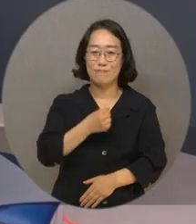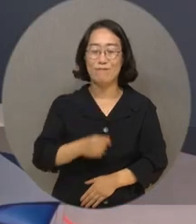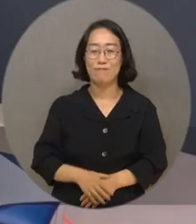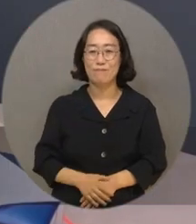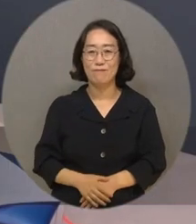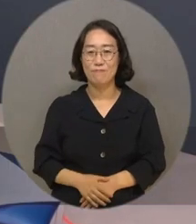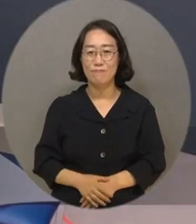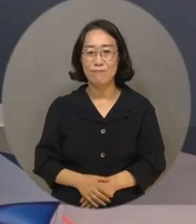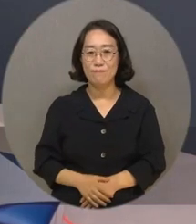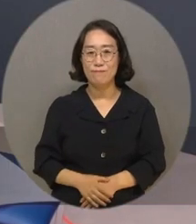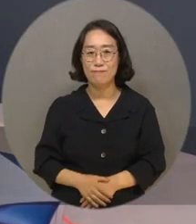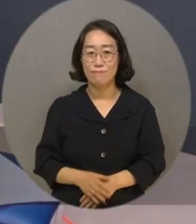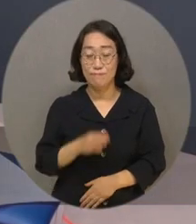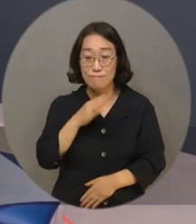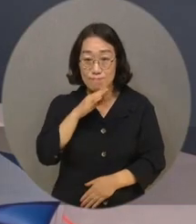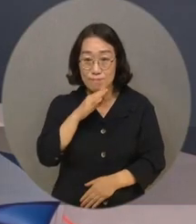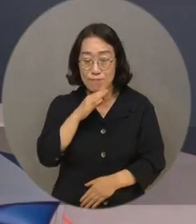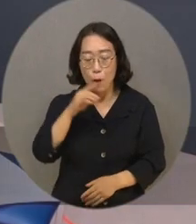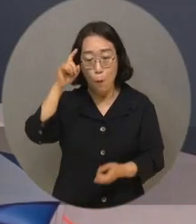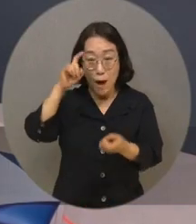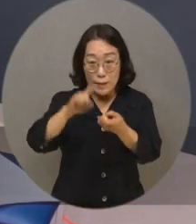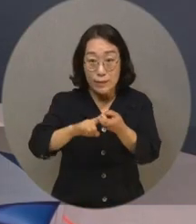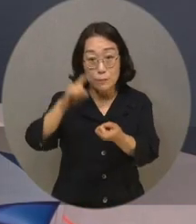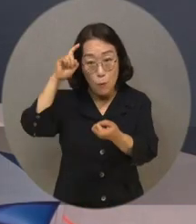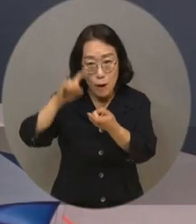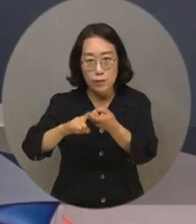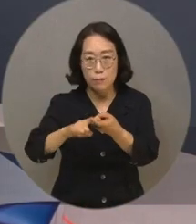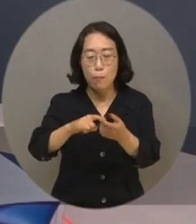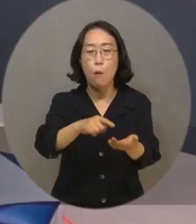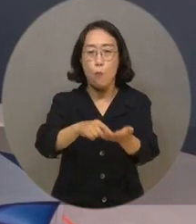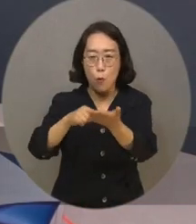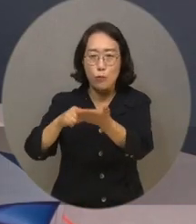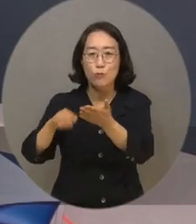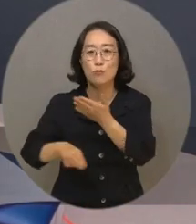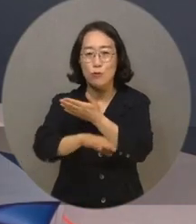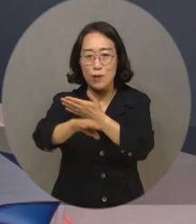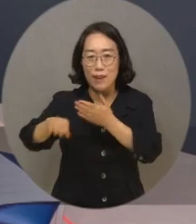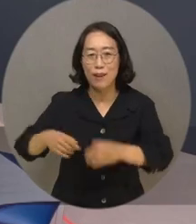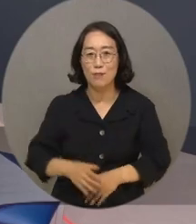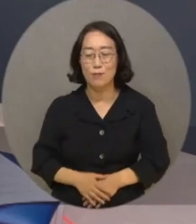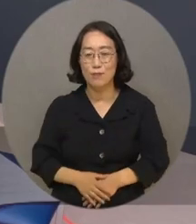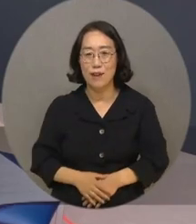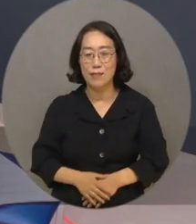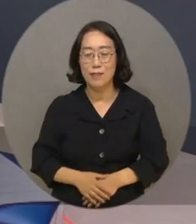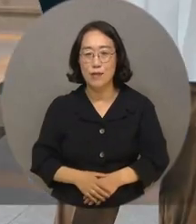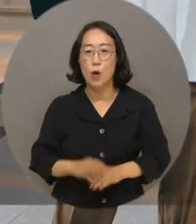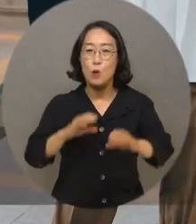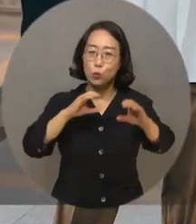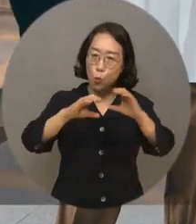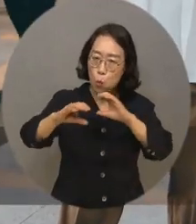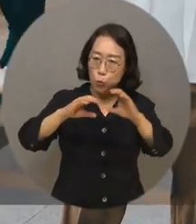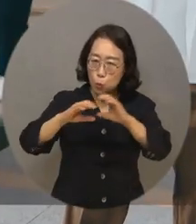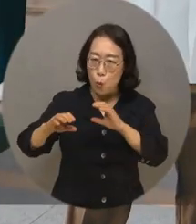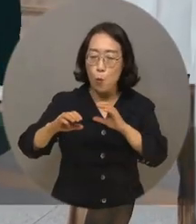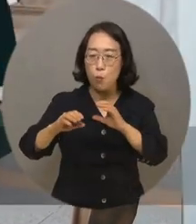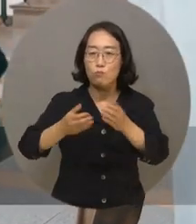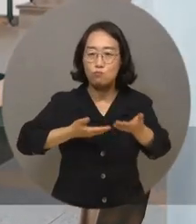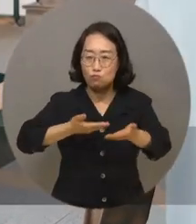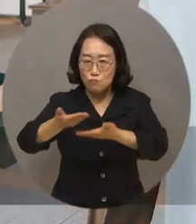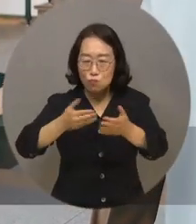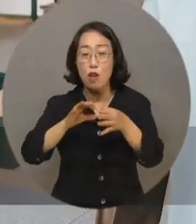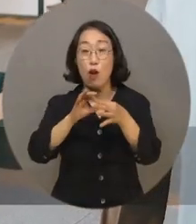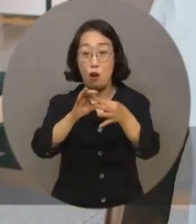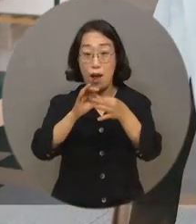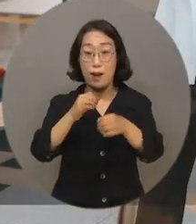그래서 적극적으로 관심을 보여주시고 계속 저희와 계속 소통을 해주시고 뭐 이렇게 연락해주시고